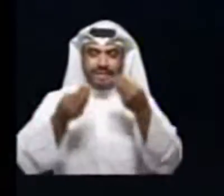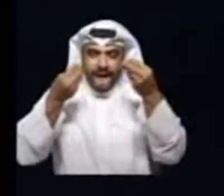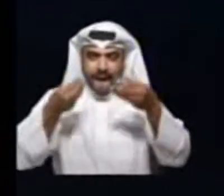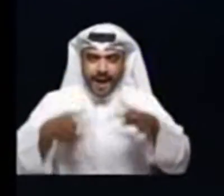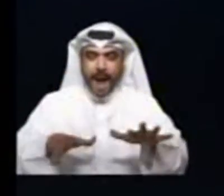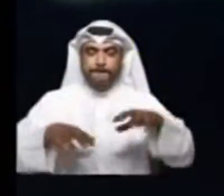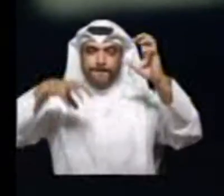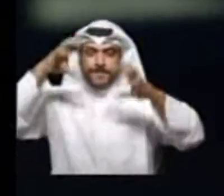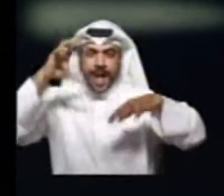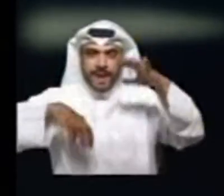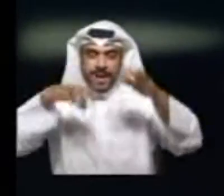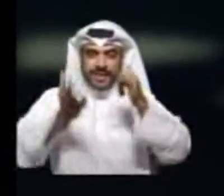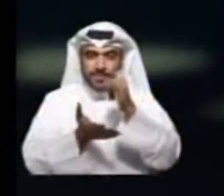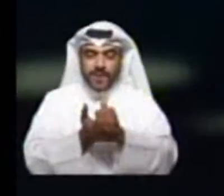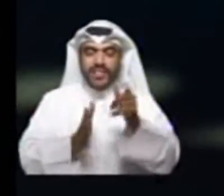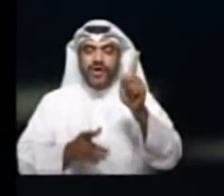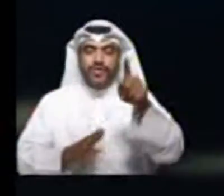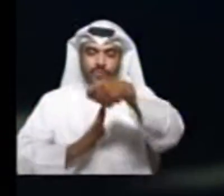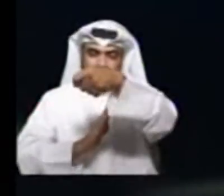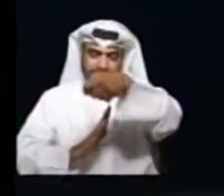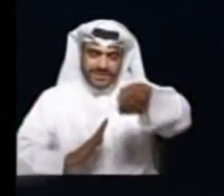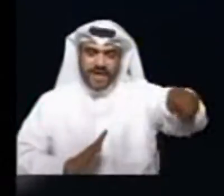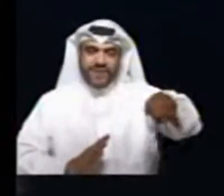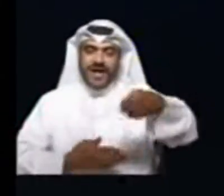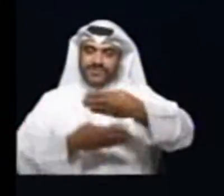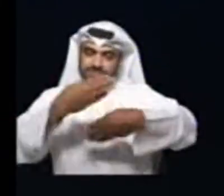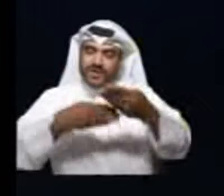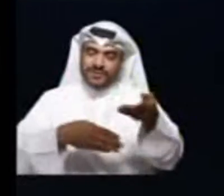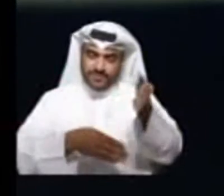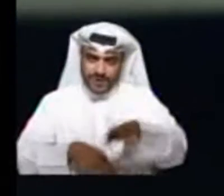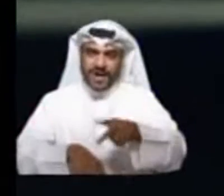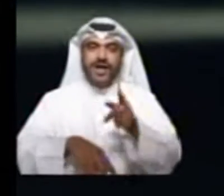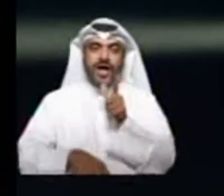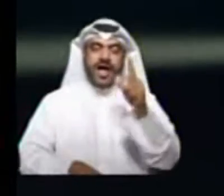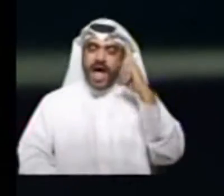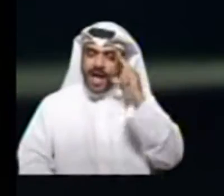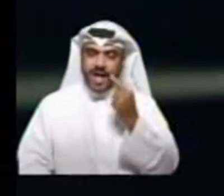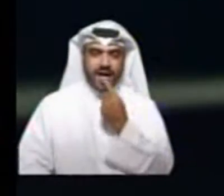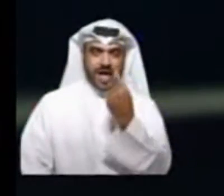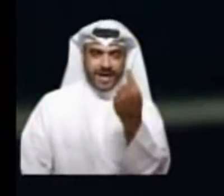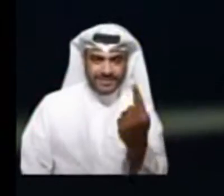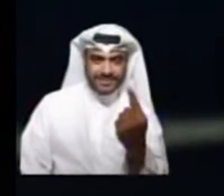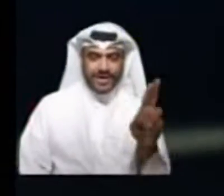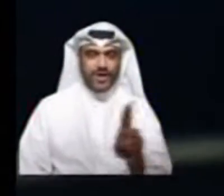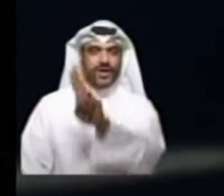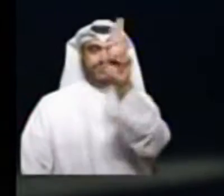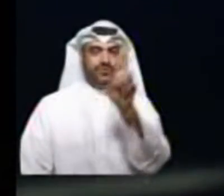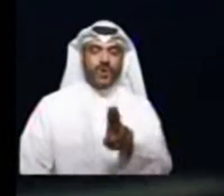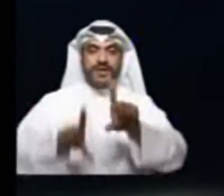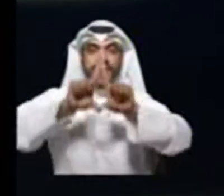التي نجمت عن سوء الأحوال الجوية في الفترة السابقة، ونريد أن نسألكم بداية عن